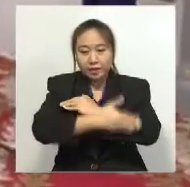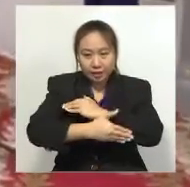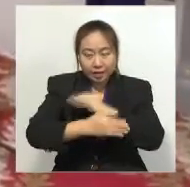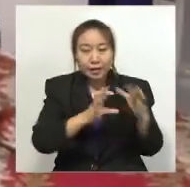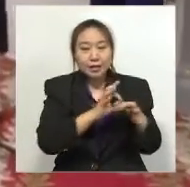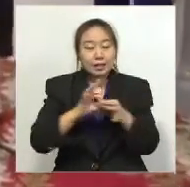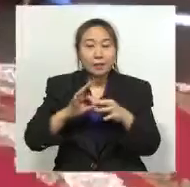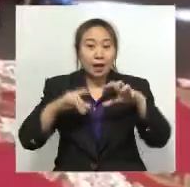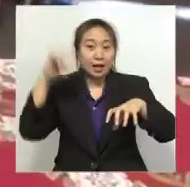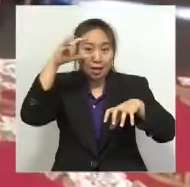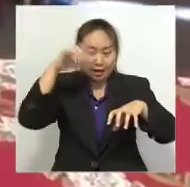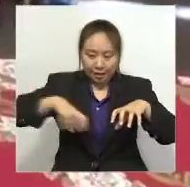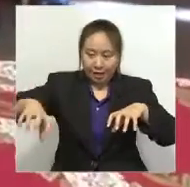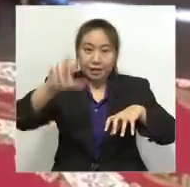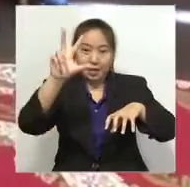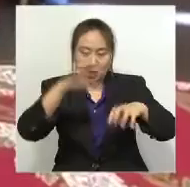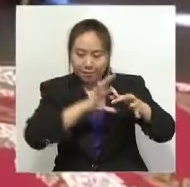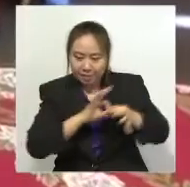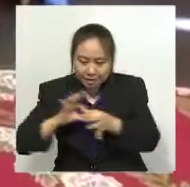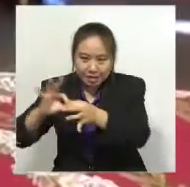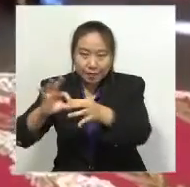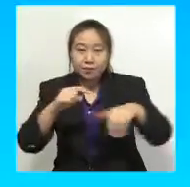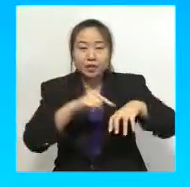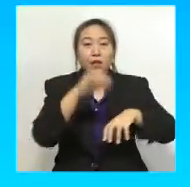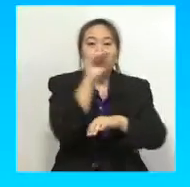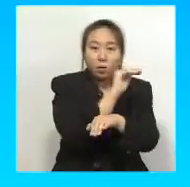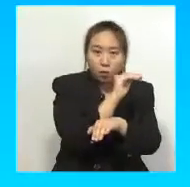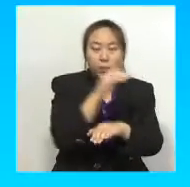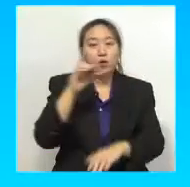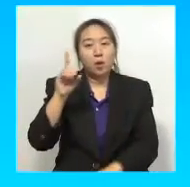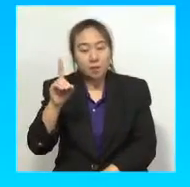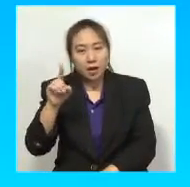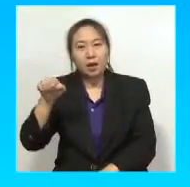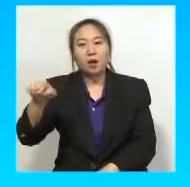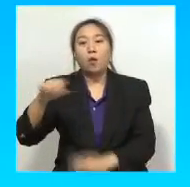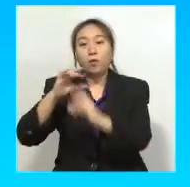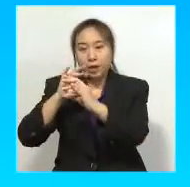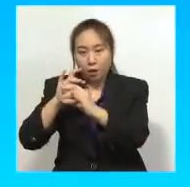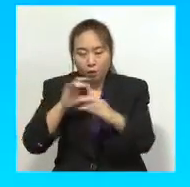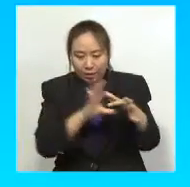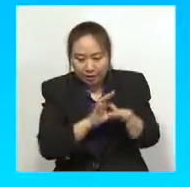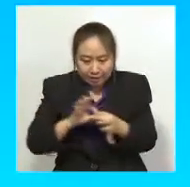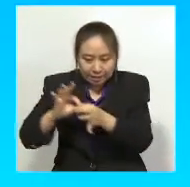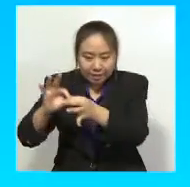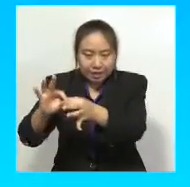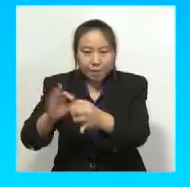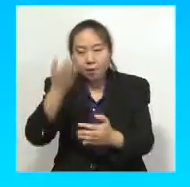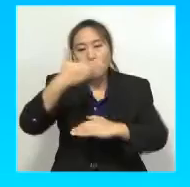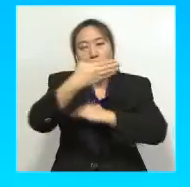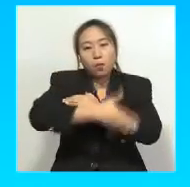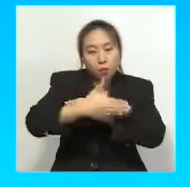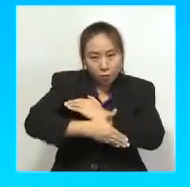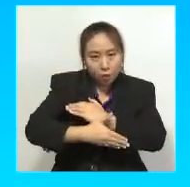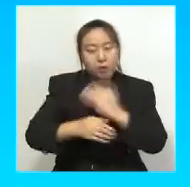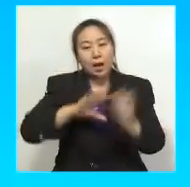ถไฟเชื่อมท่าอากาศยานนานาชาติ3แห่งนะครับได้แก่สุวรรณภูมิดอนเมืองและอู่ตะเภาเพื่อที่จะยกระดับการขนส่งระบบรางทั้